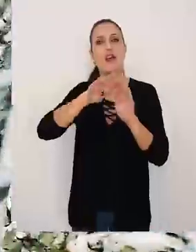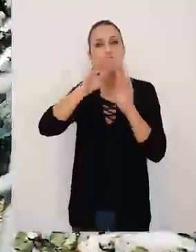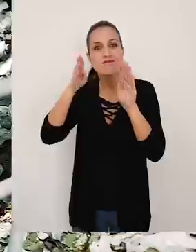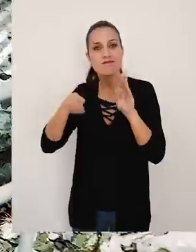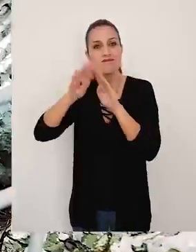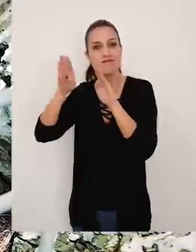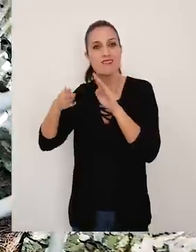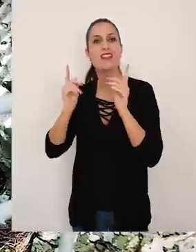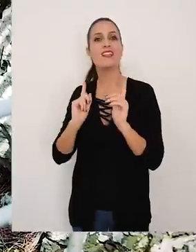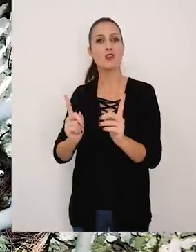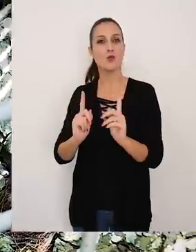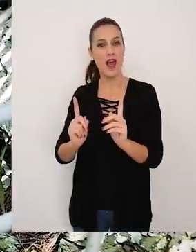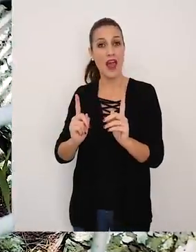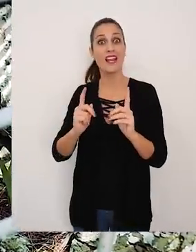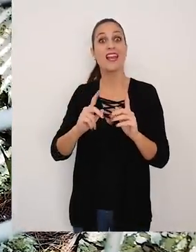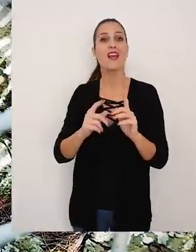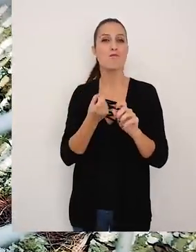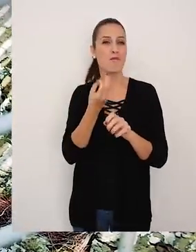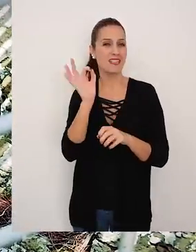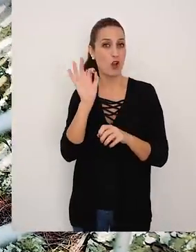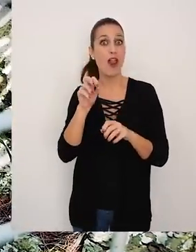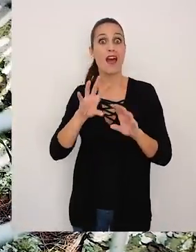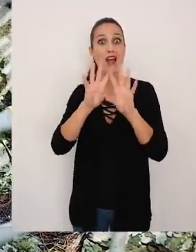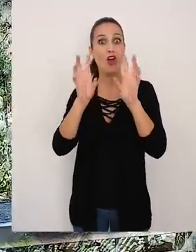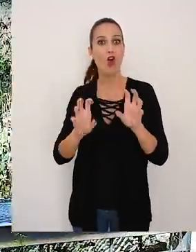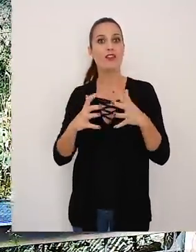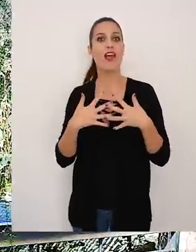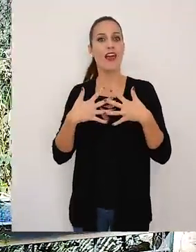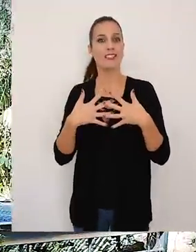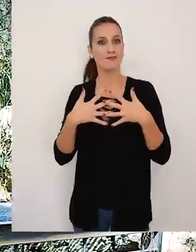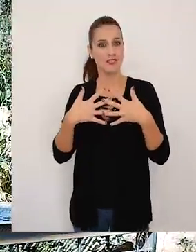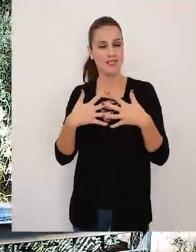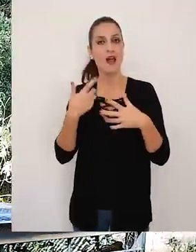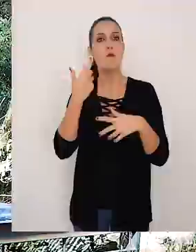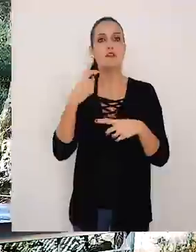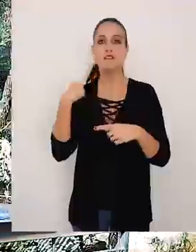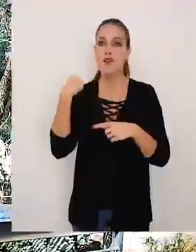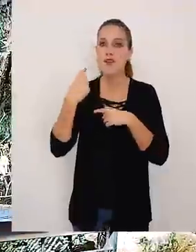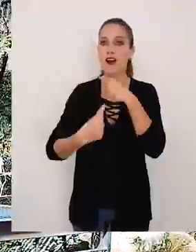famosa grotta che respira, così chiamata per la presenza di un continuo soffio d'aria.